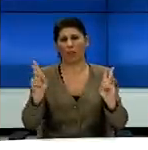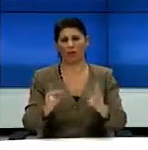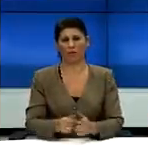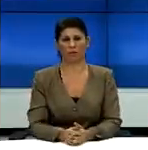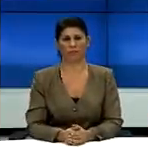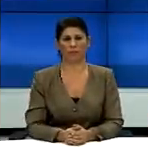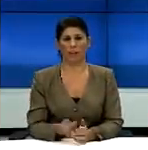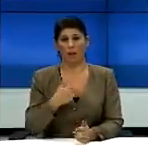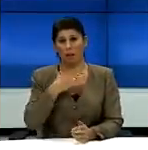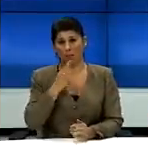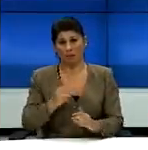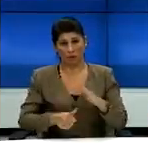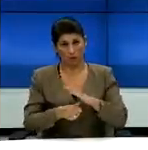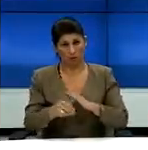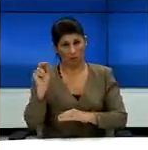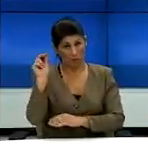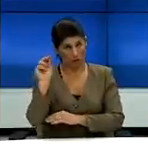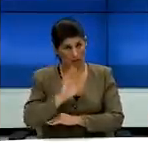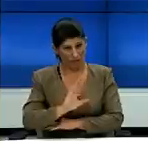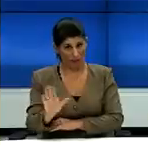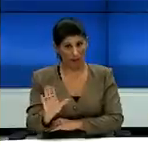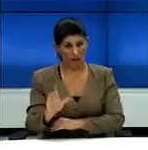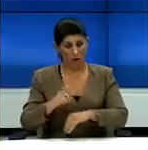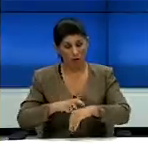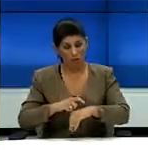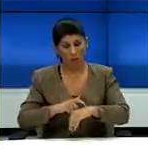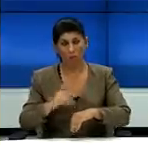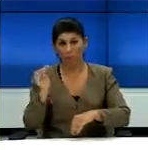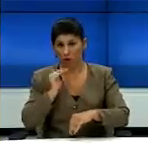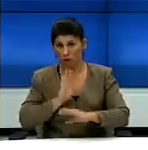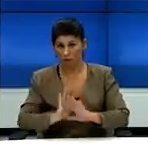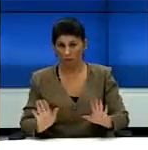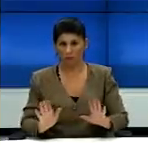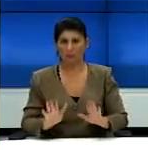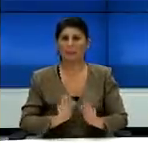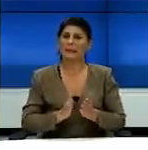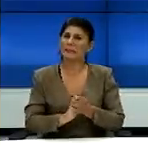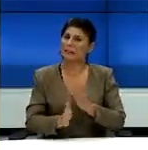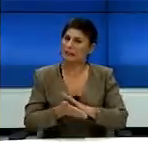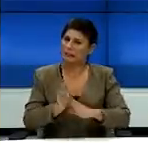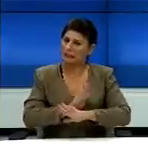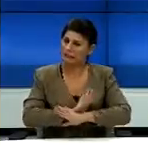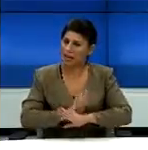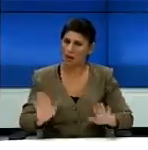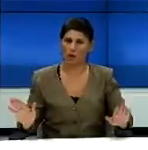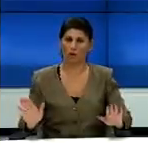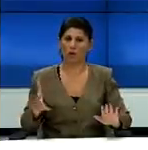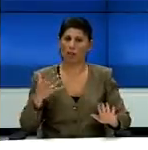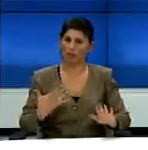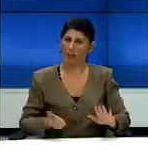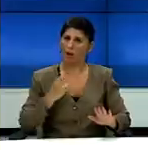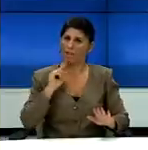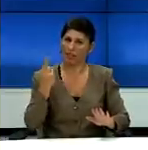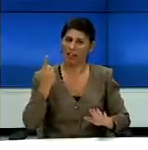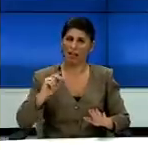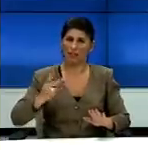Επειδή υποσχέθηκα όμως τον Πρόεδρο να είμαι όσο μπορώ πιο σύντομος, κλείνω. Θα έχω την ευκαιρία